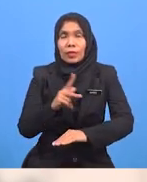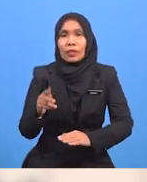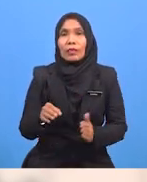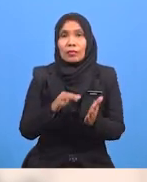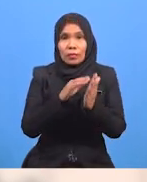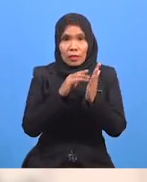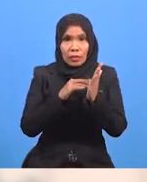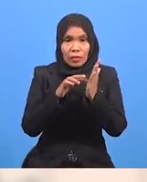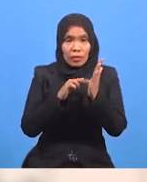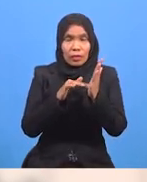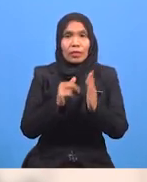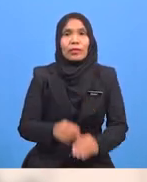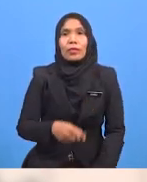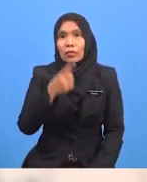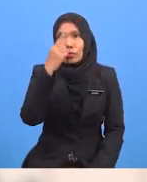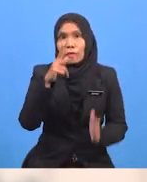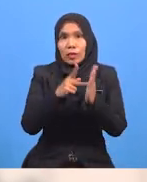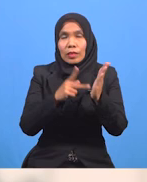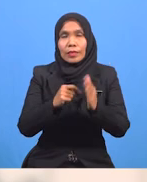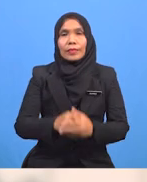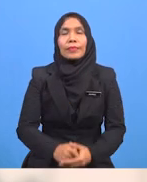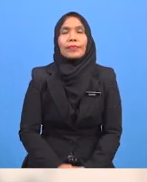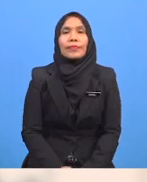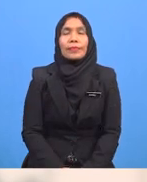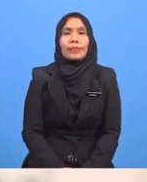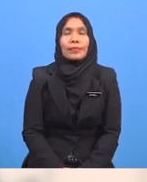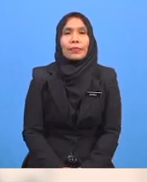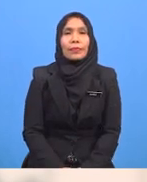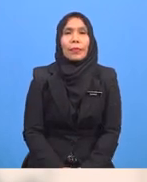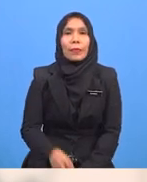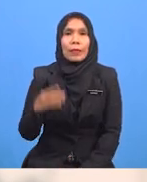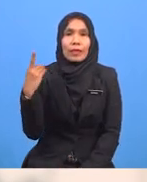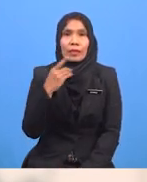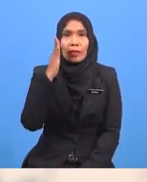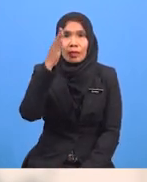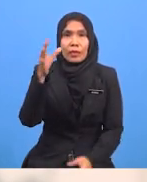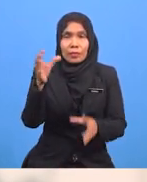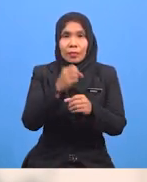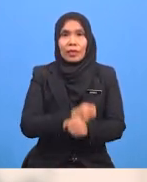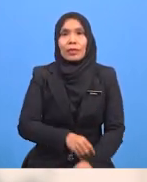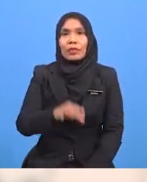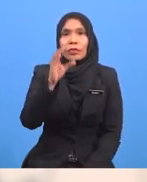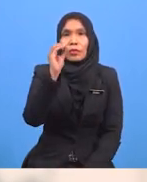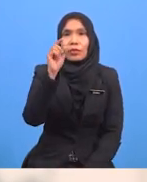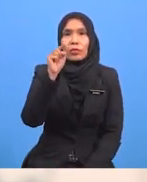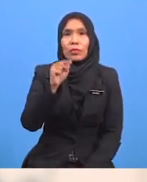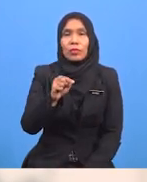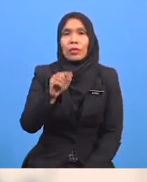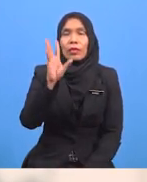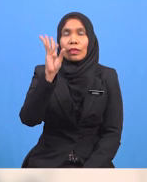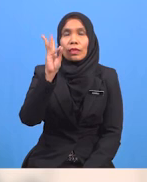untuk menghitung nilai cos phi kita akan dapat kosong perpuluhan